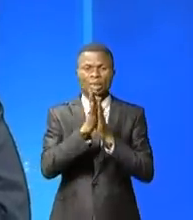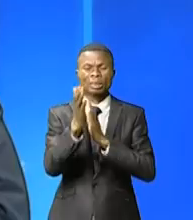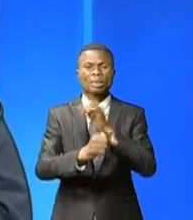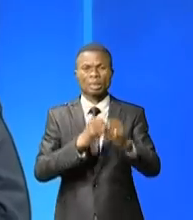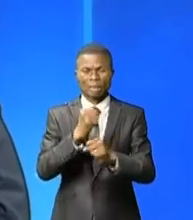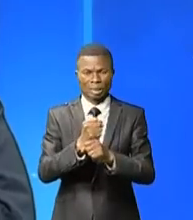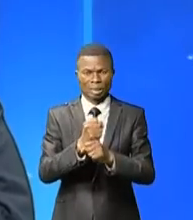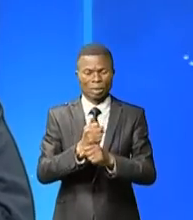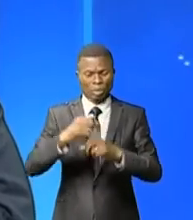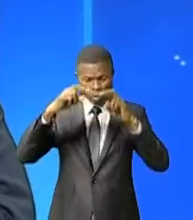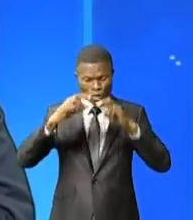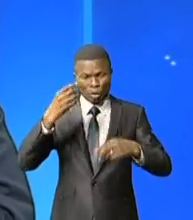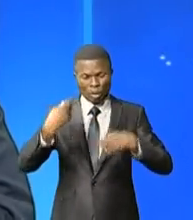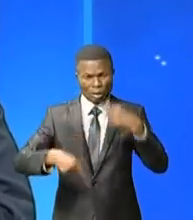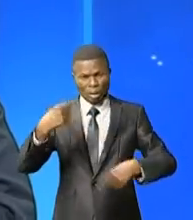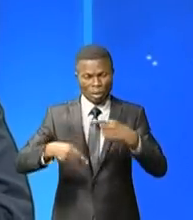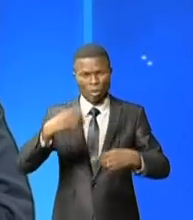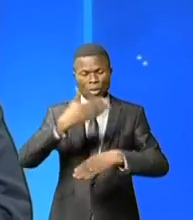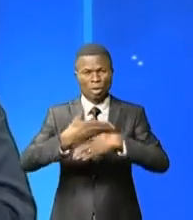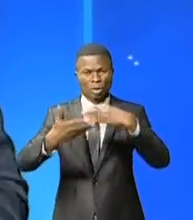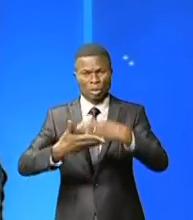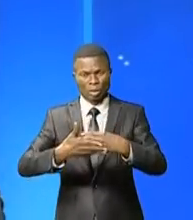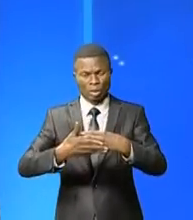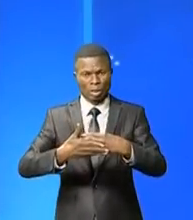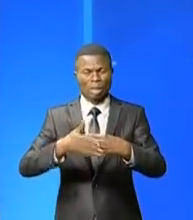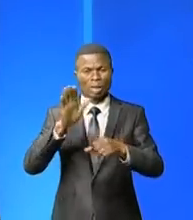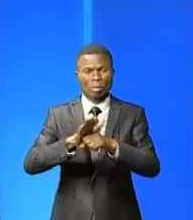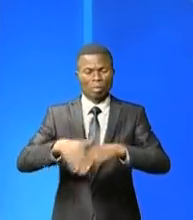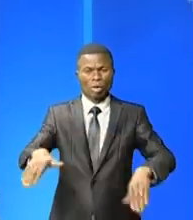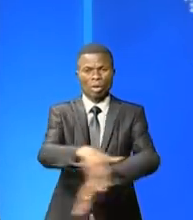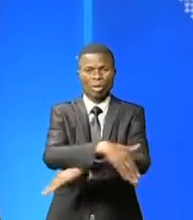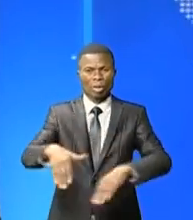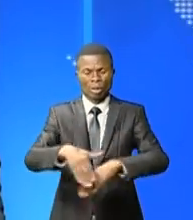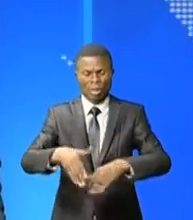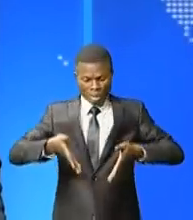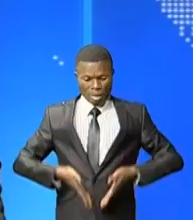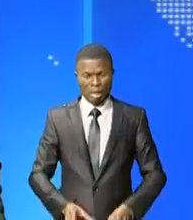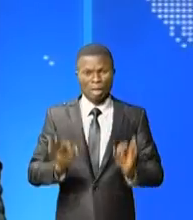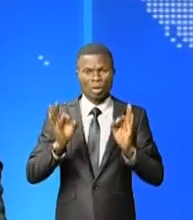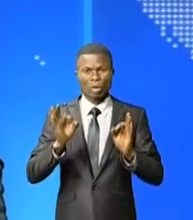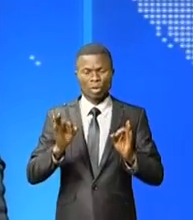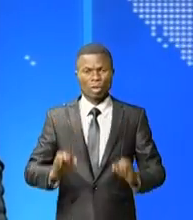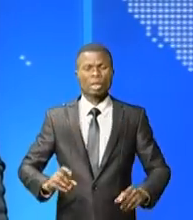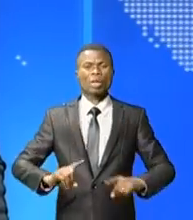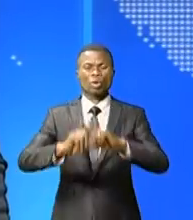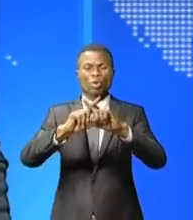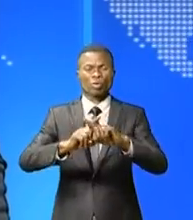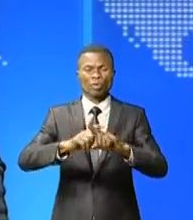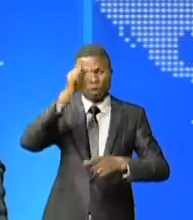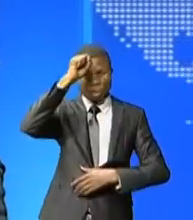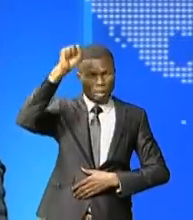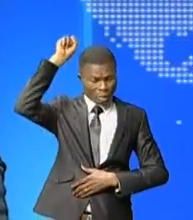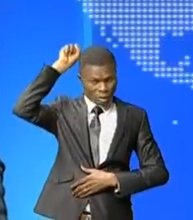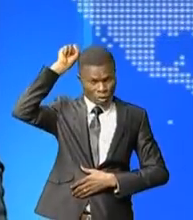d'années sur les négociations autour de la construction controversée du barrage de la Renaissance qui met en conflit le Soudan, l'Éthiopie